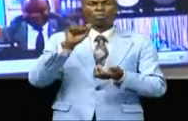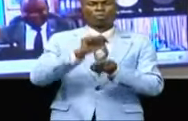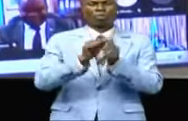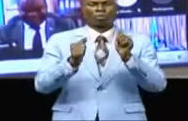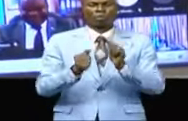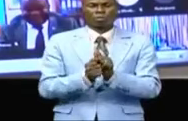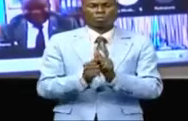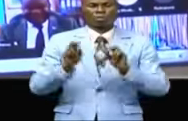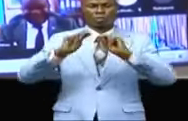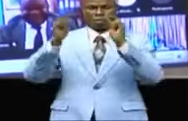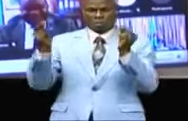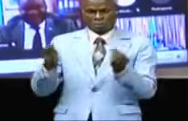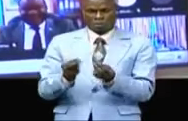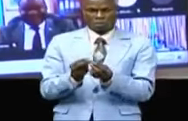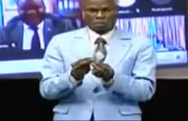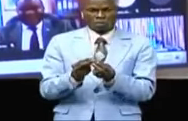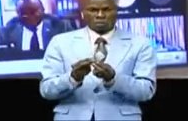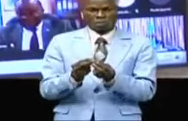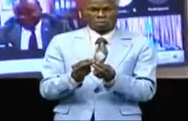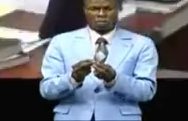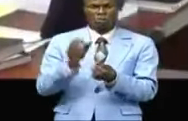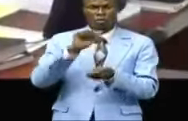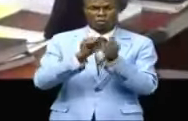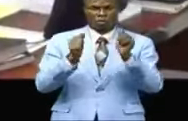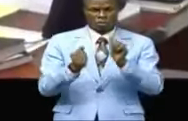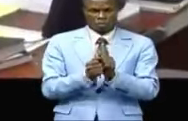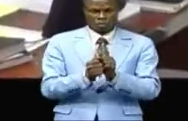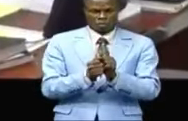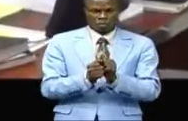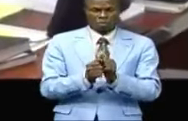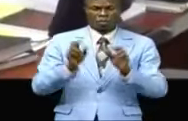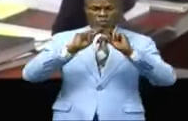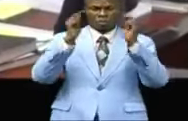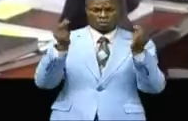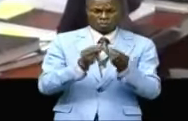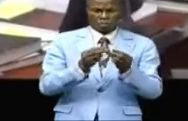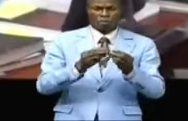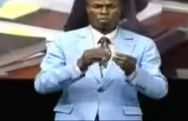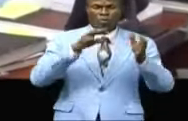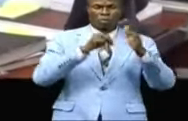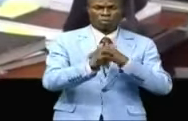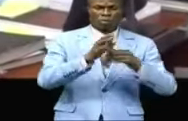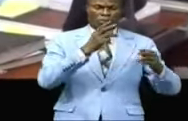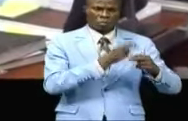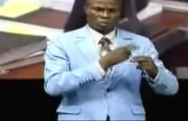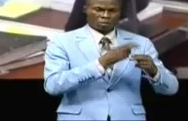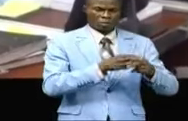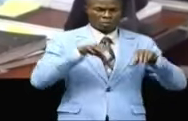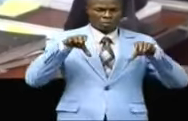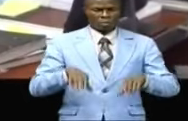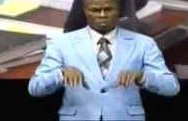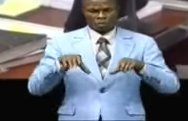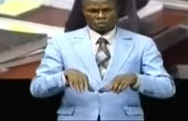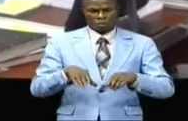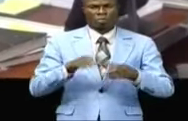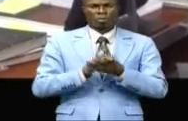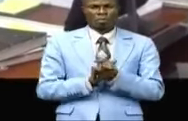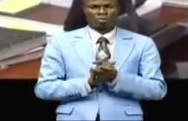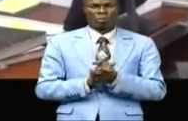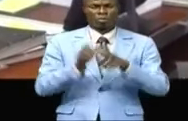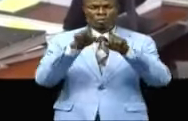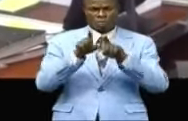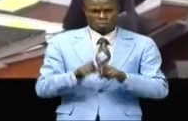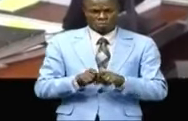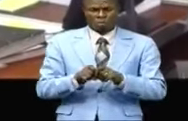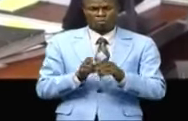Situation du réseau des Mécréco. La situation critique du réseau de mutuelles d'épargne et des crédits du Congo Mécréco a également